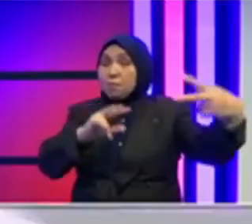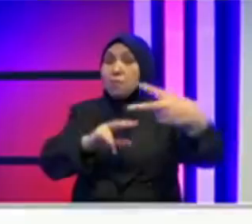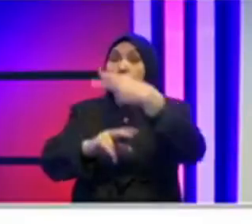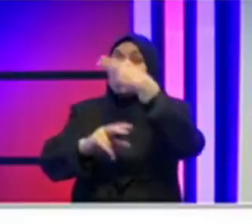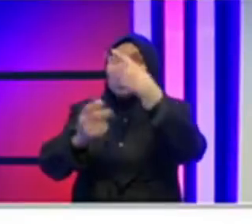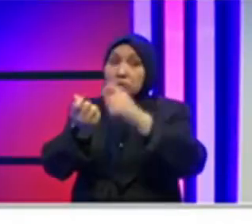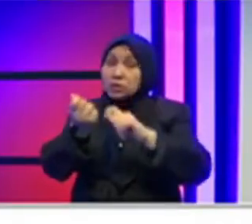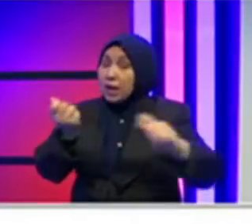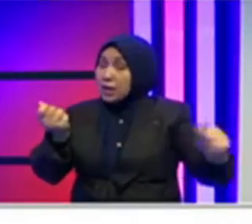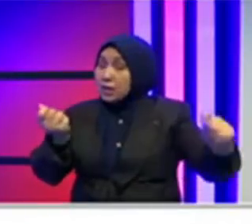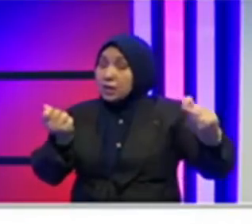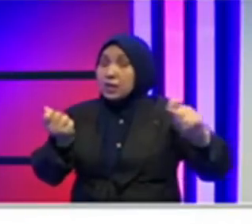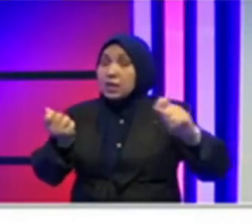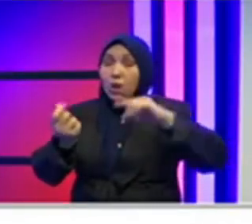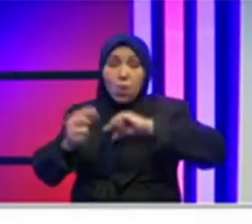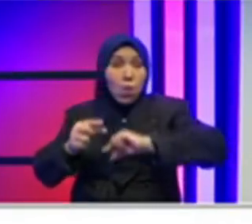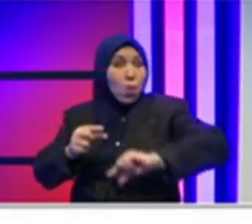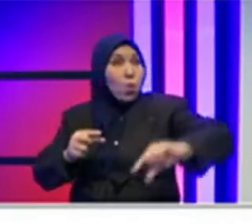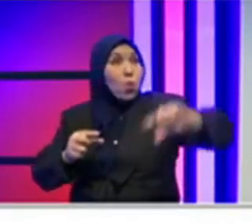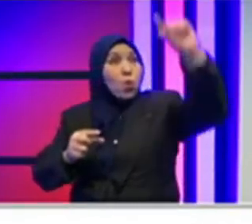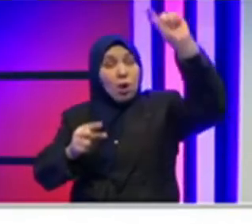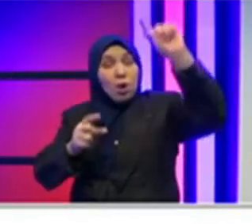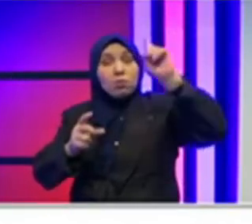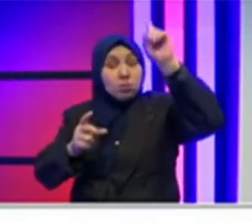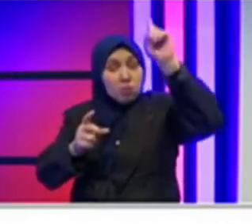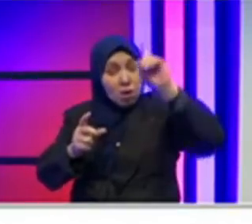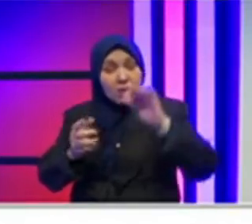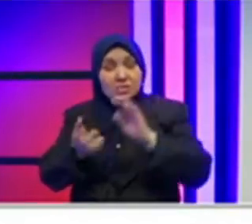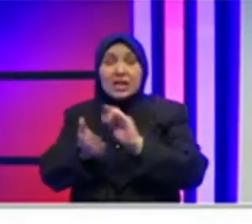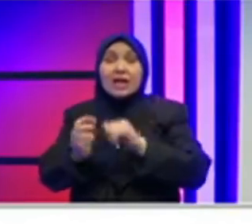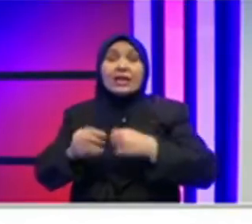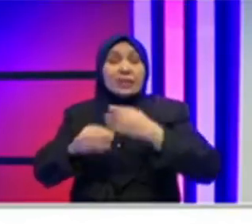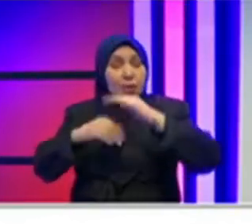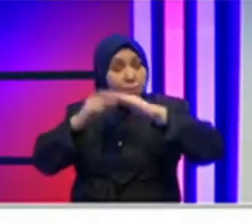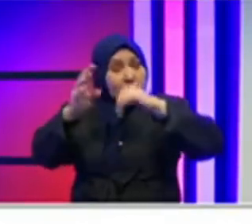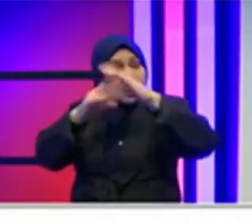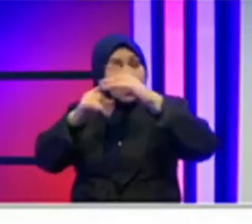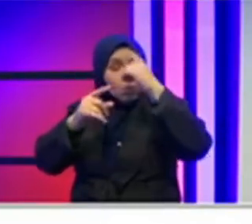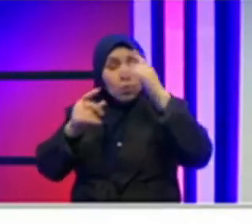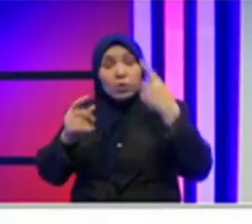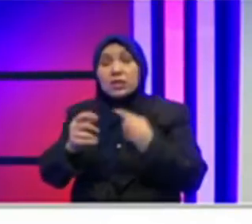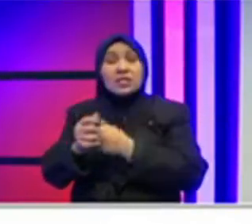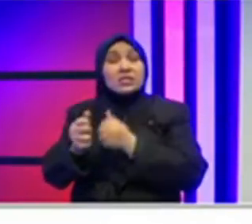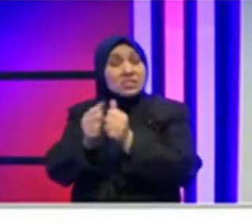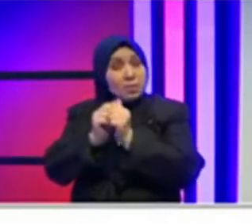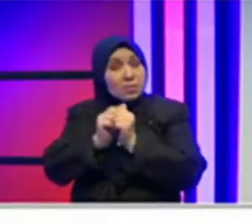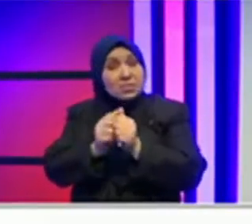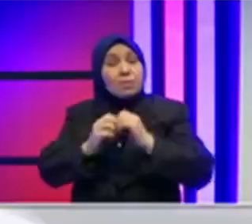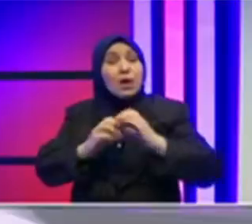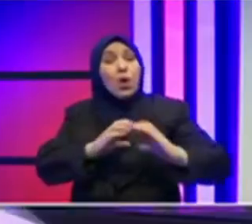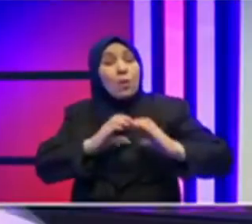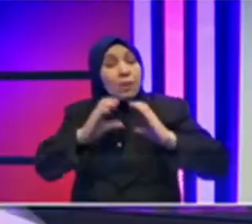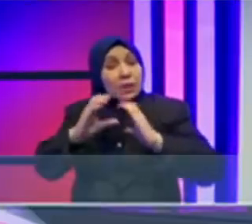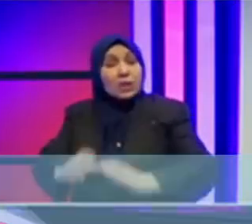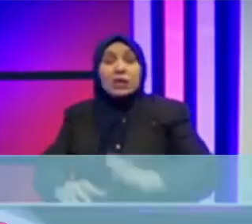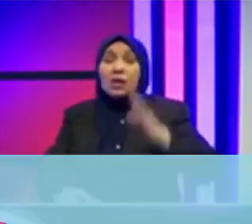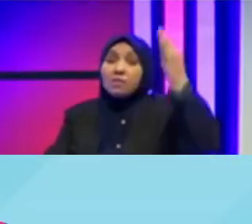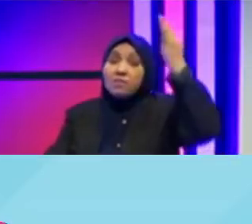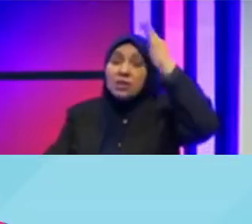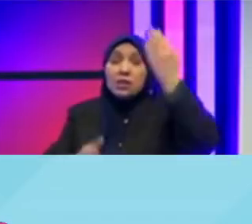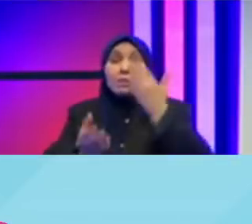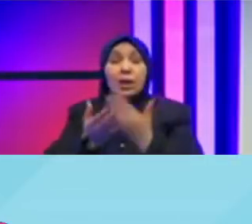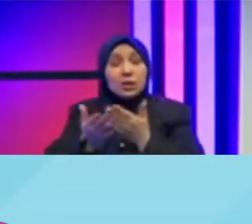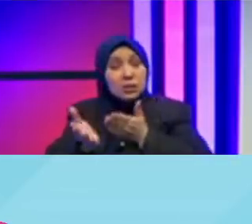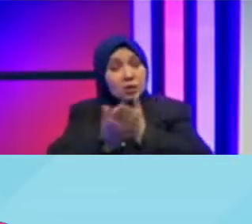kita ingin bina Di dalam tabung gerakan Al-Quran Kesedaran untuk kita sama-sama committed Dan bersangka baik terus kepada